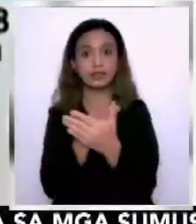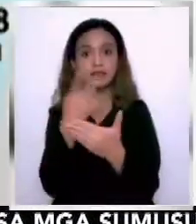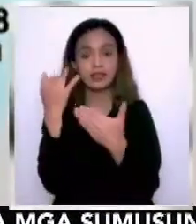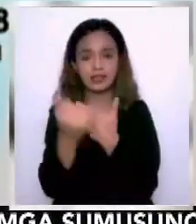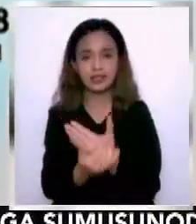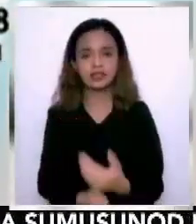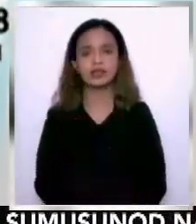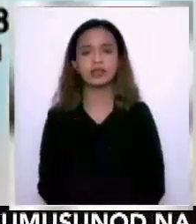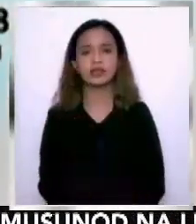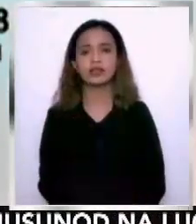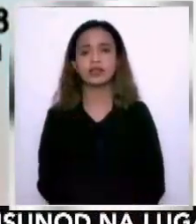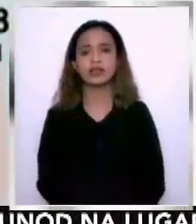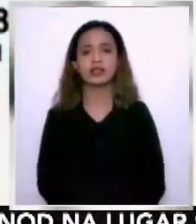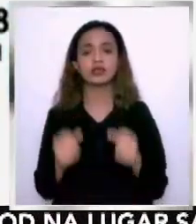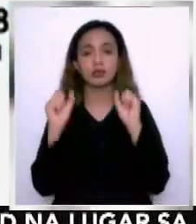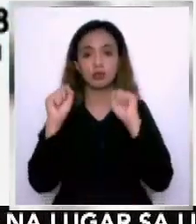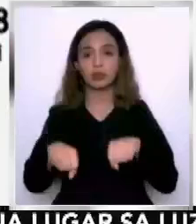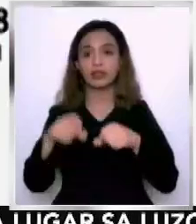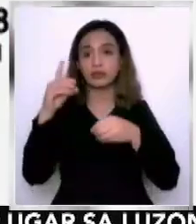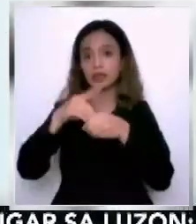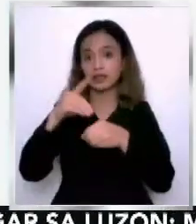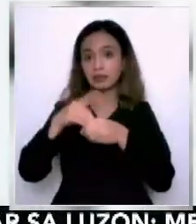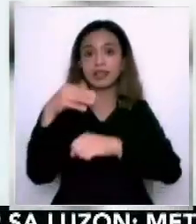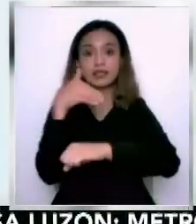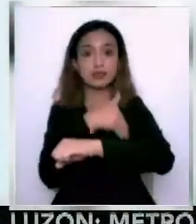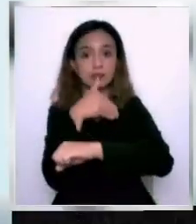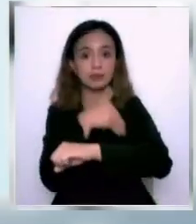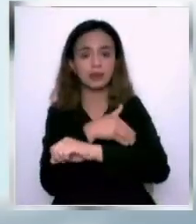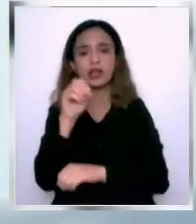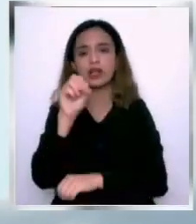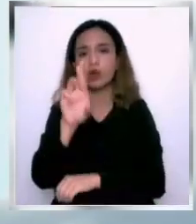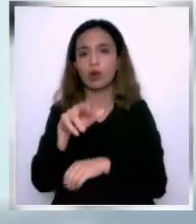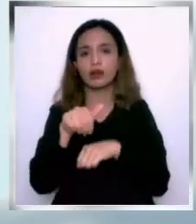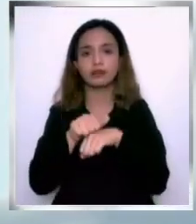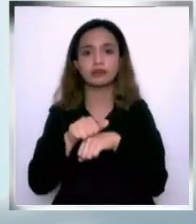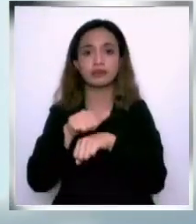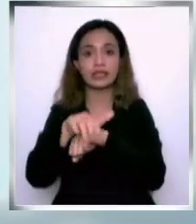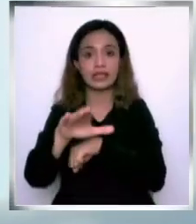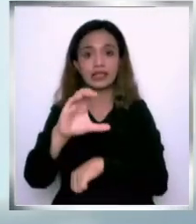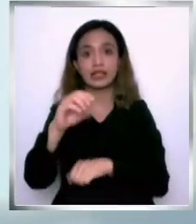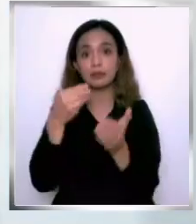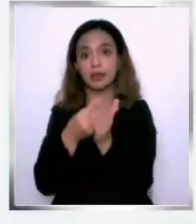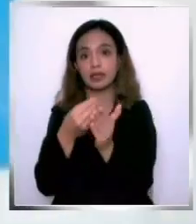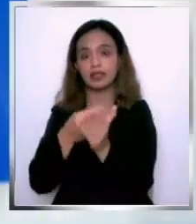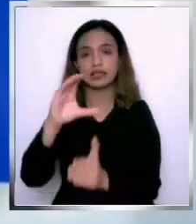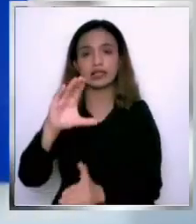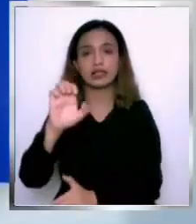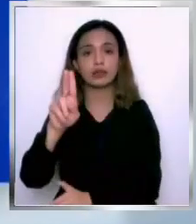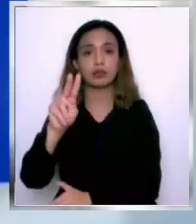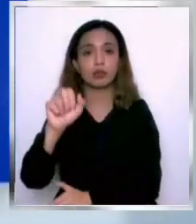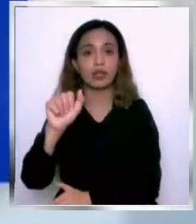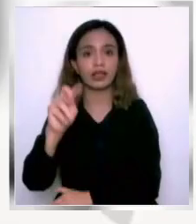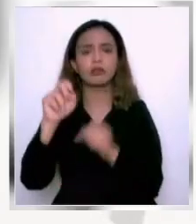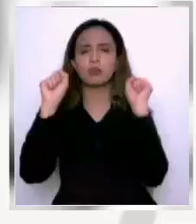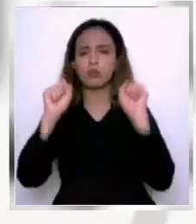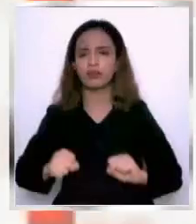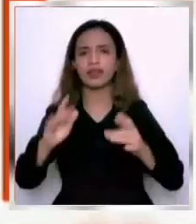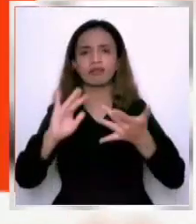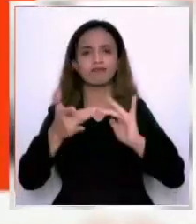kayo mag-deposito sa aming mga bank account o magpadala sa Cebuana Lualier. Pwede rin online via GCash,